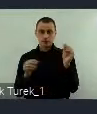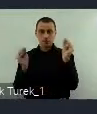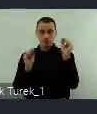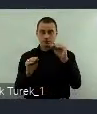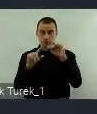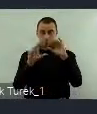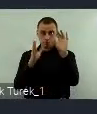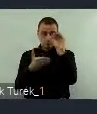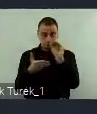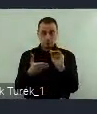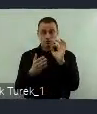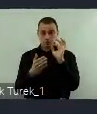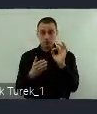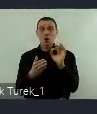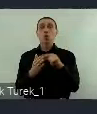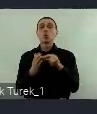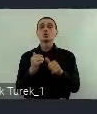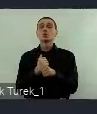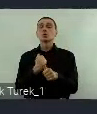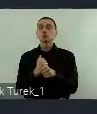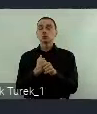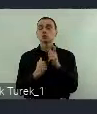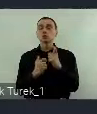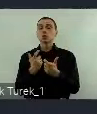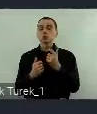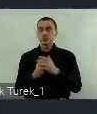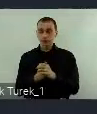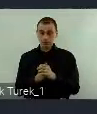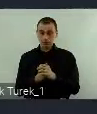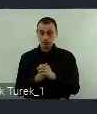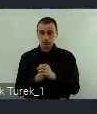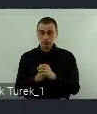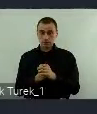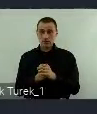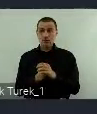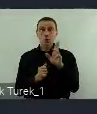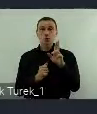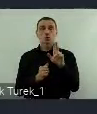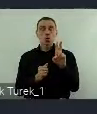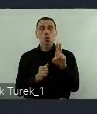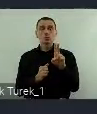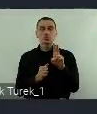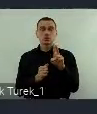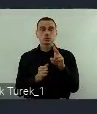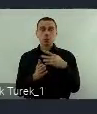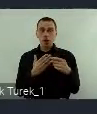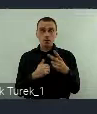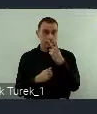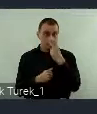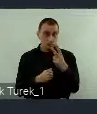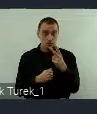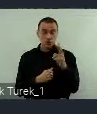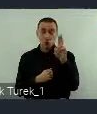to jest dokument który musi być możliwy do odczytania przez osobę słabowidzące przez osobę